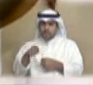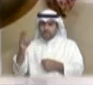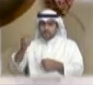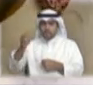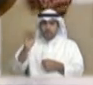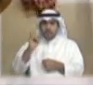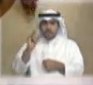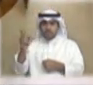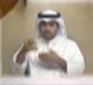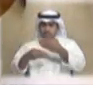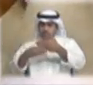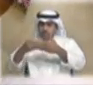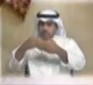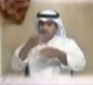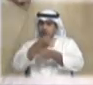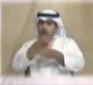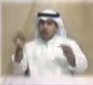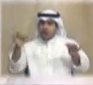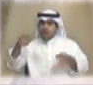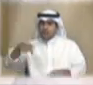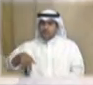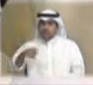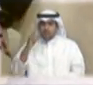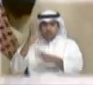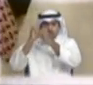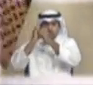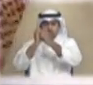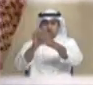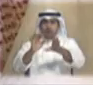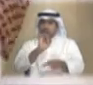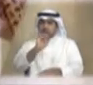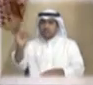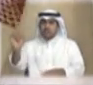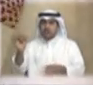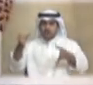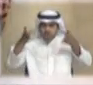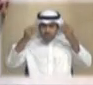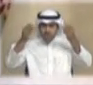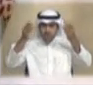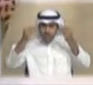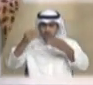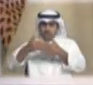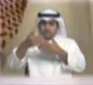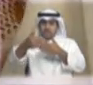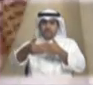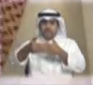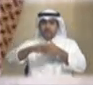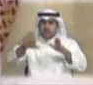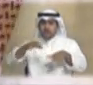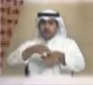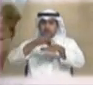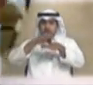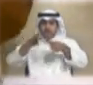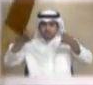وضع أسس من أساسات الديمقراطية هنا في الكويت، ونتعلم منه ويتعلم الجيل القادم مما